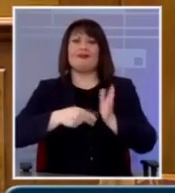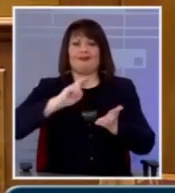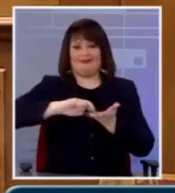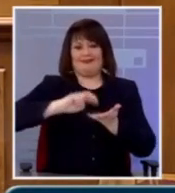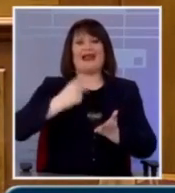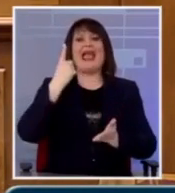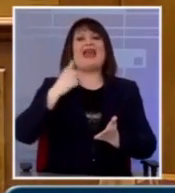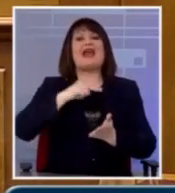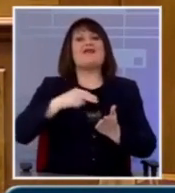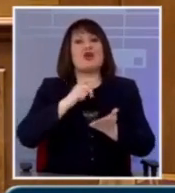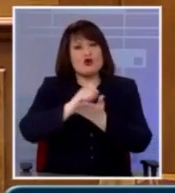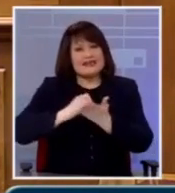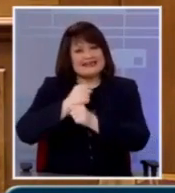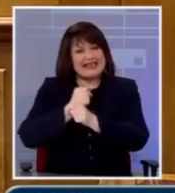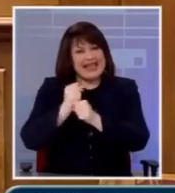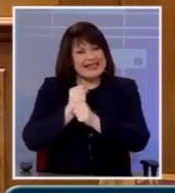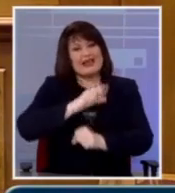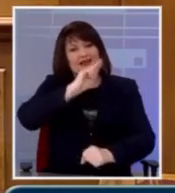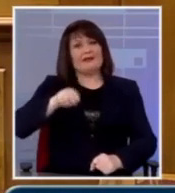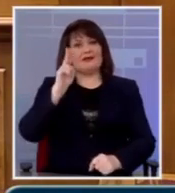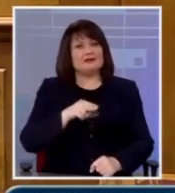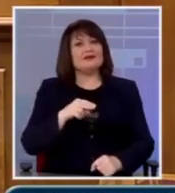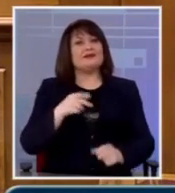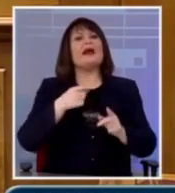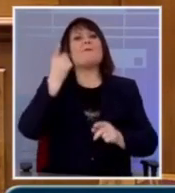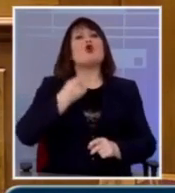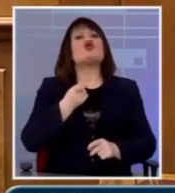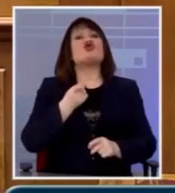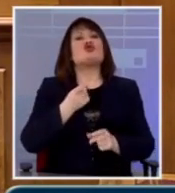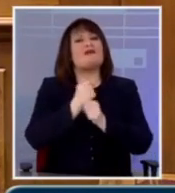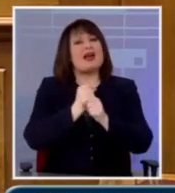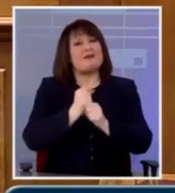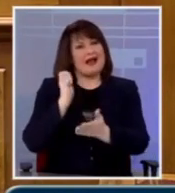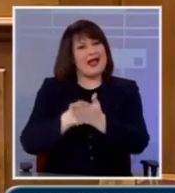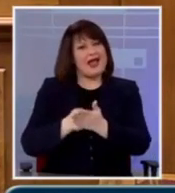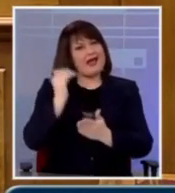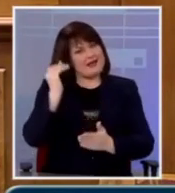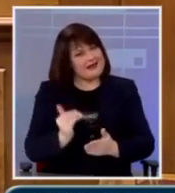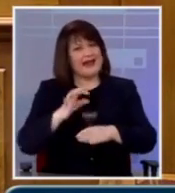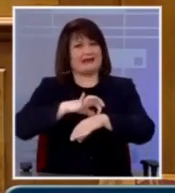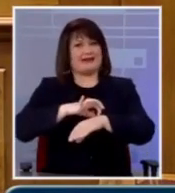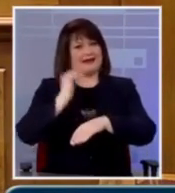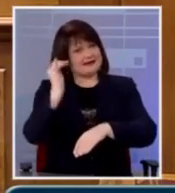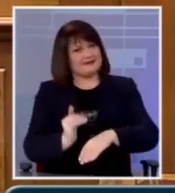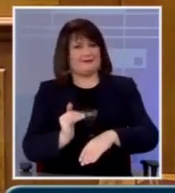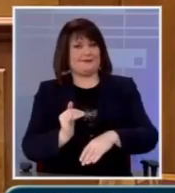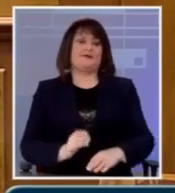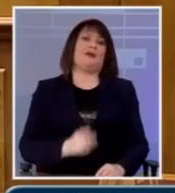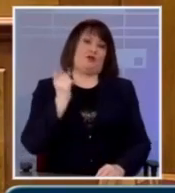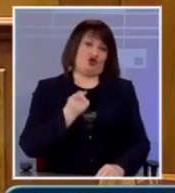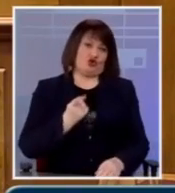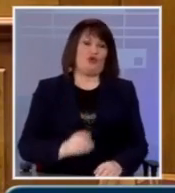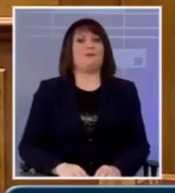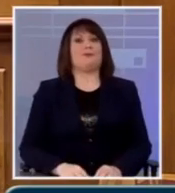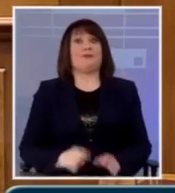1 ευρώ ανασυνταγή και η σταδιακή μείωση της συμμετοχής στο κόστος αγοράς φαρμάκων. Παράλληλα όμως πρέπει